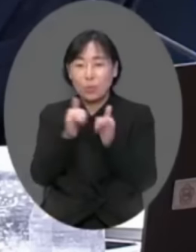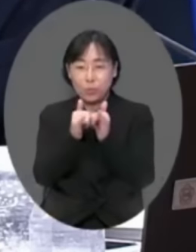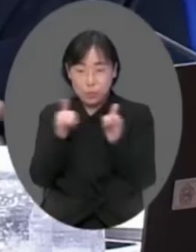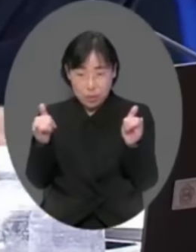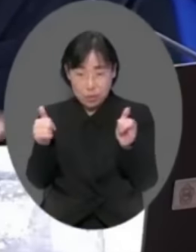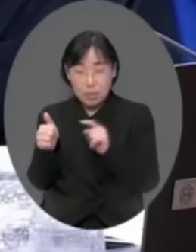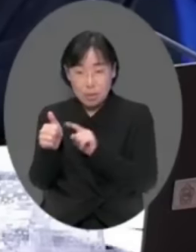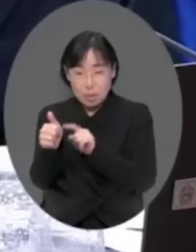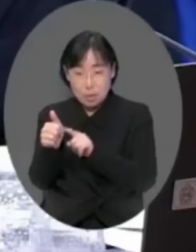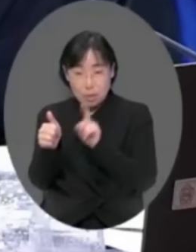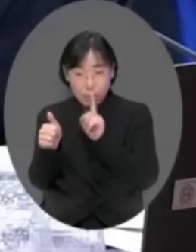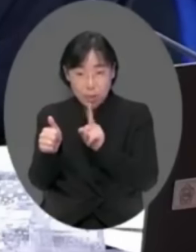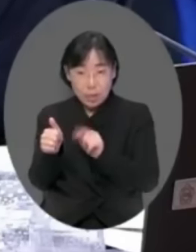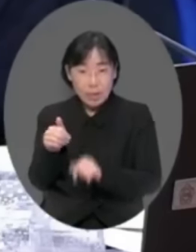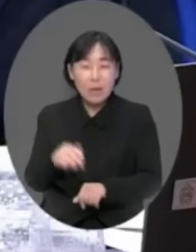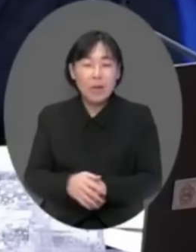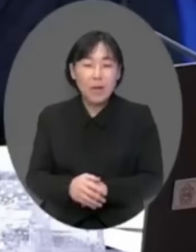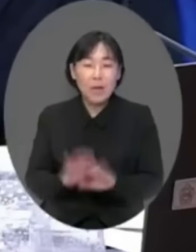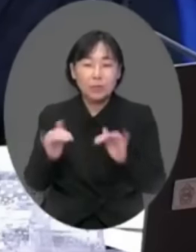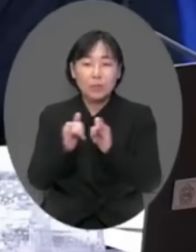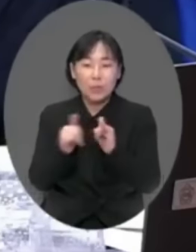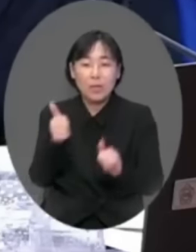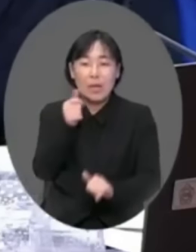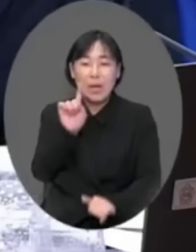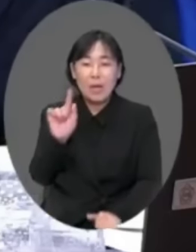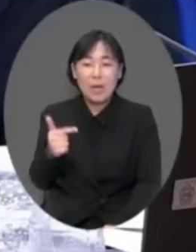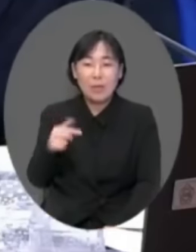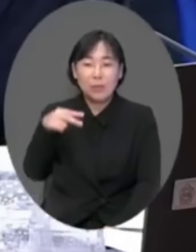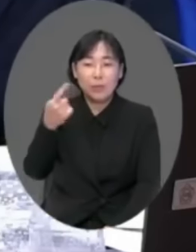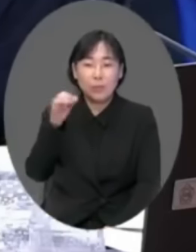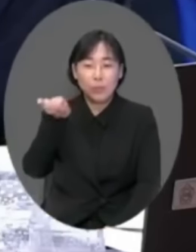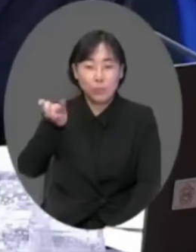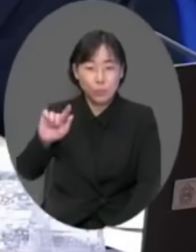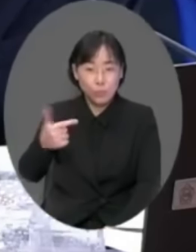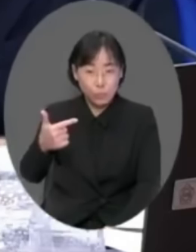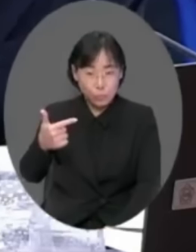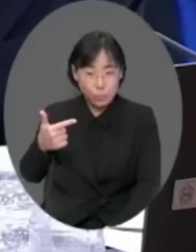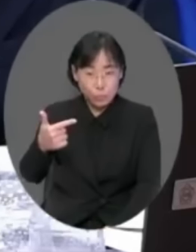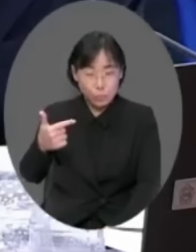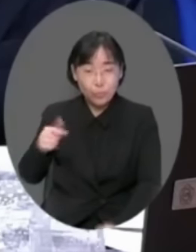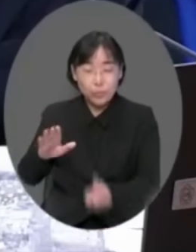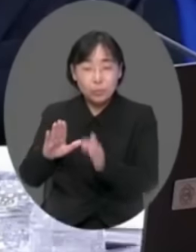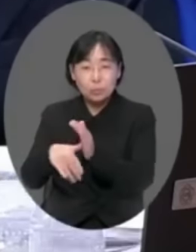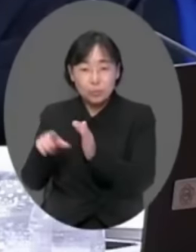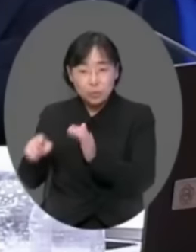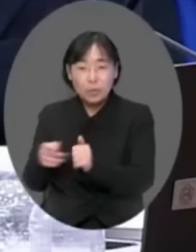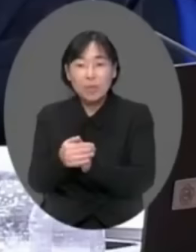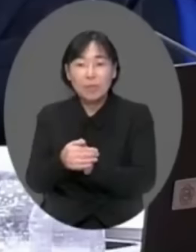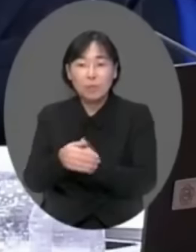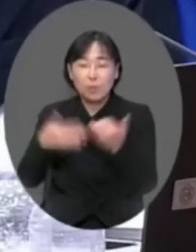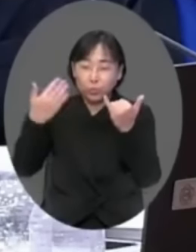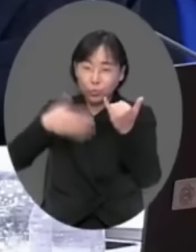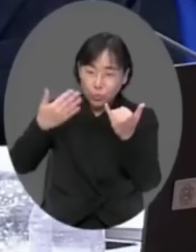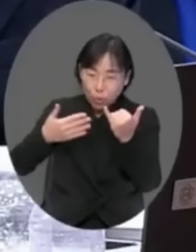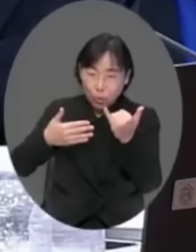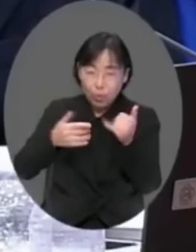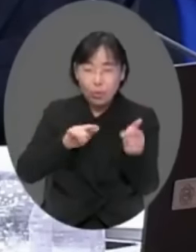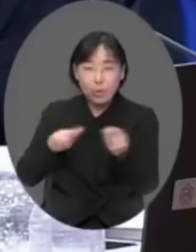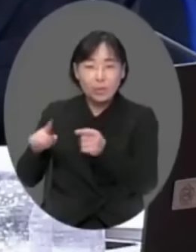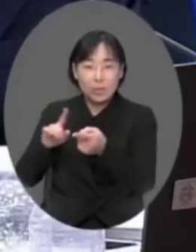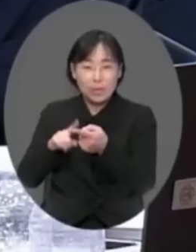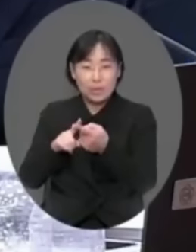어 법무부 장관 시절에 종편 또 각종 유튜버에 어 자기를